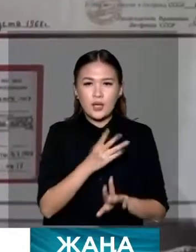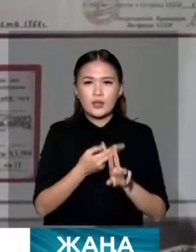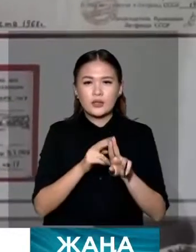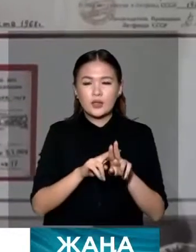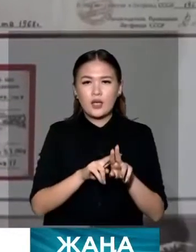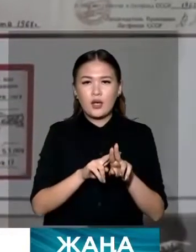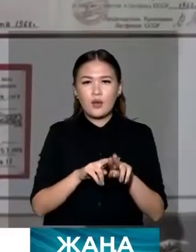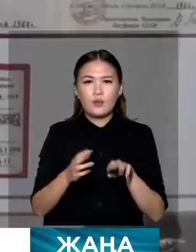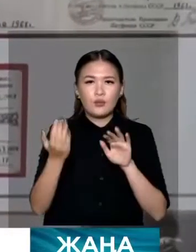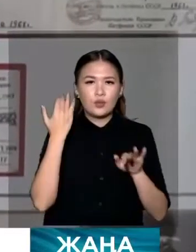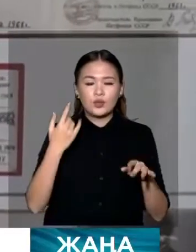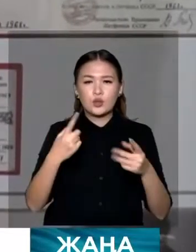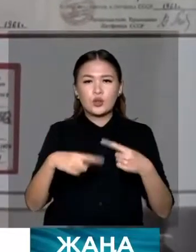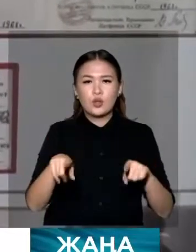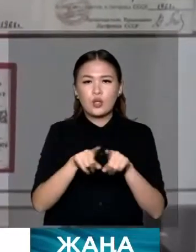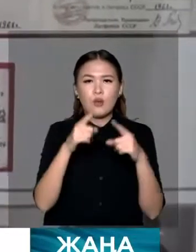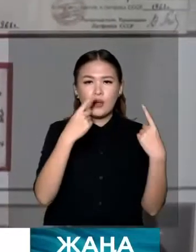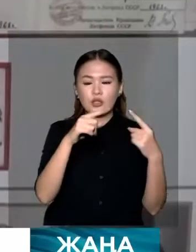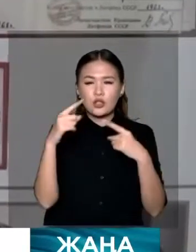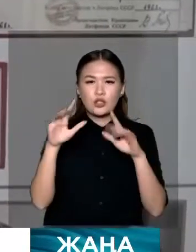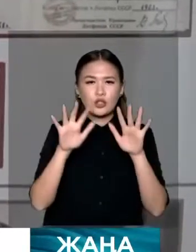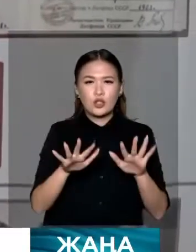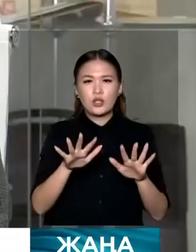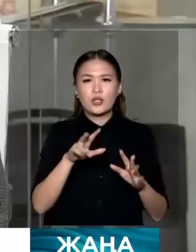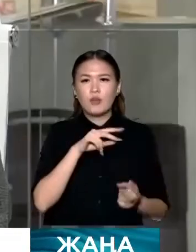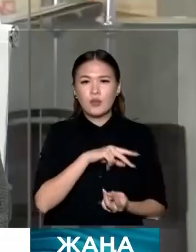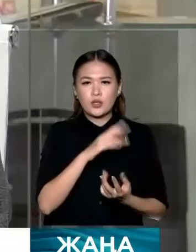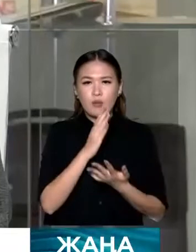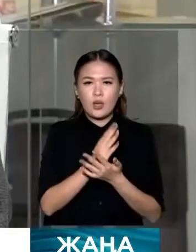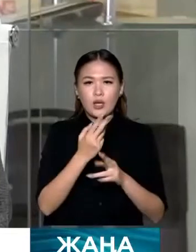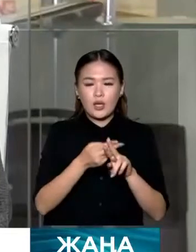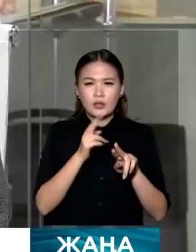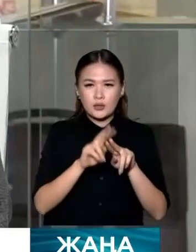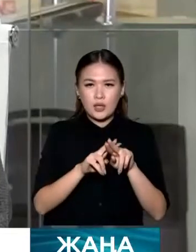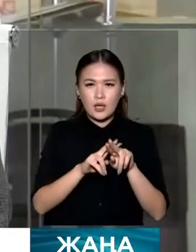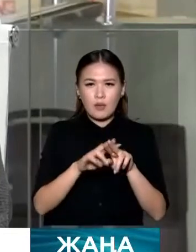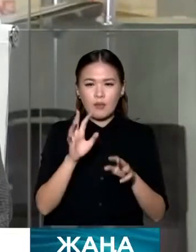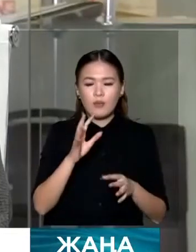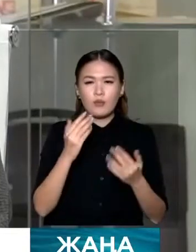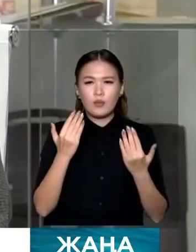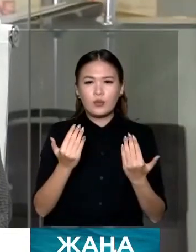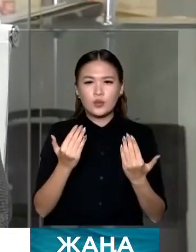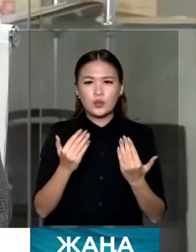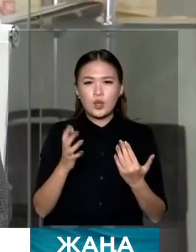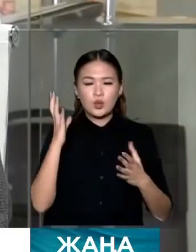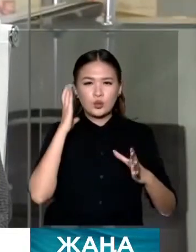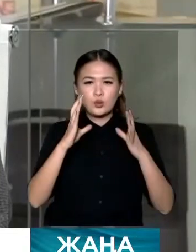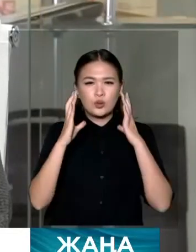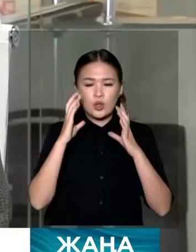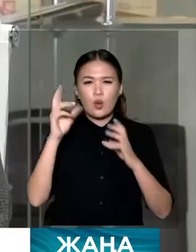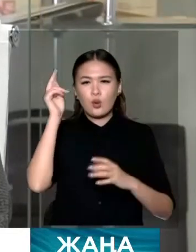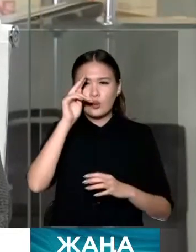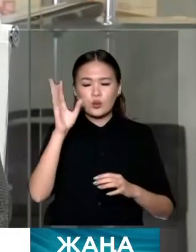көбісі бұрын-соңды еш жерлерде жарық көрмеген еңбектер. Осы еңбектердің барлығы қазіргі мынау біздің студенттерге,